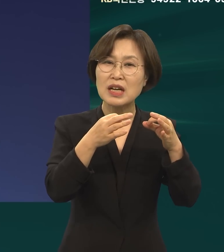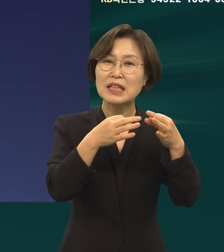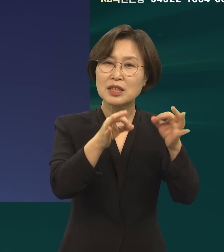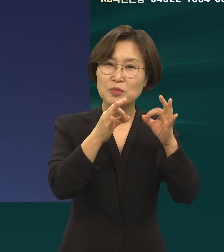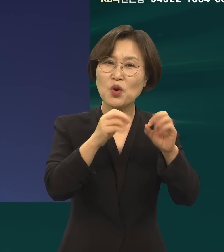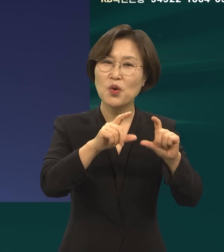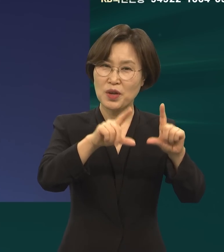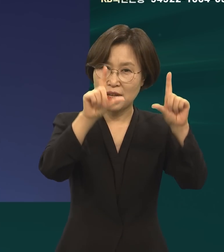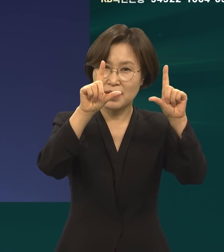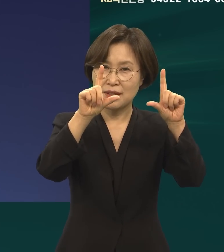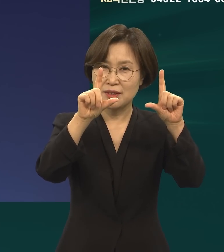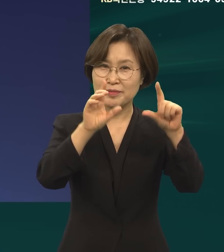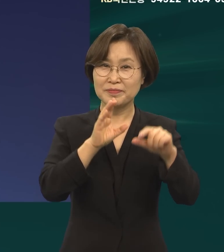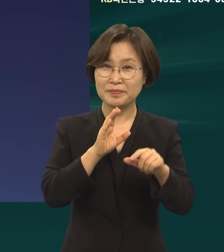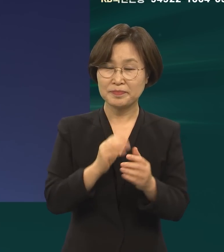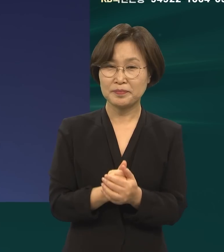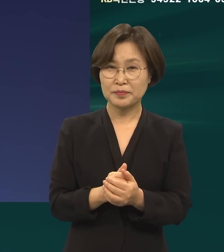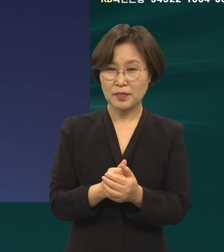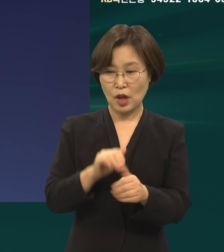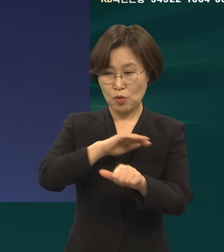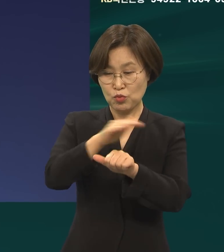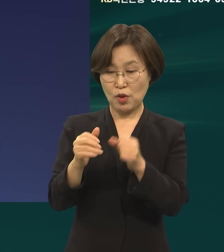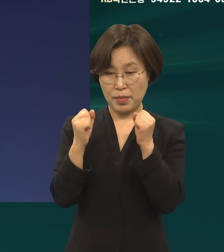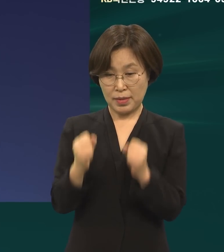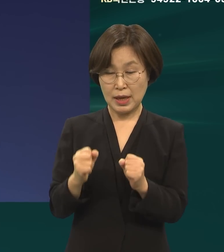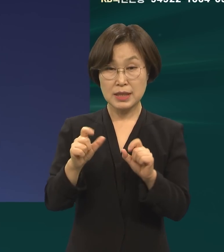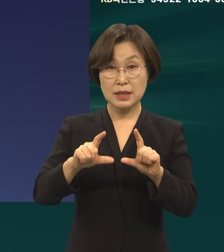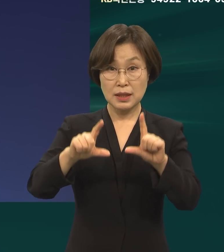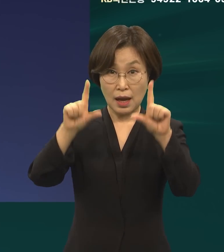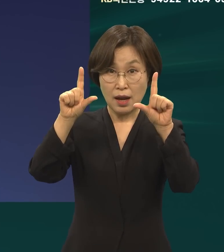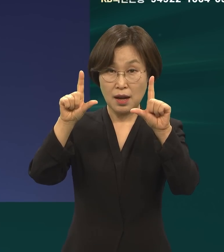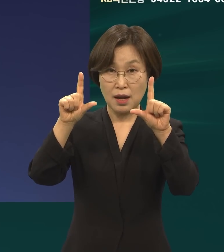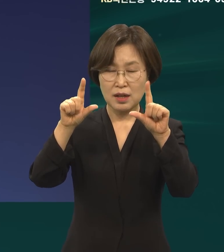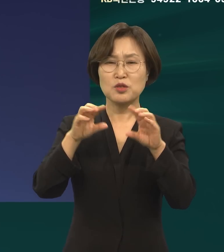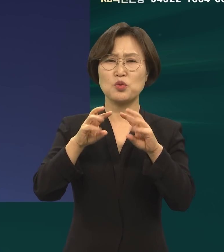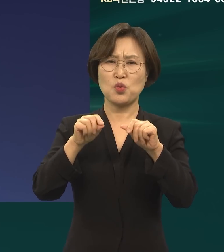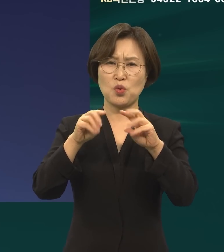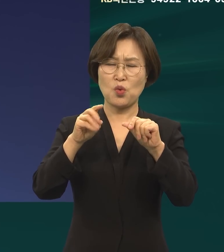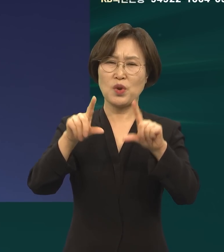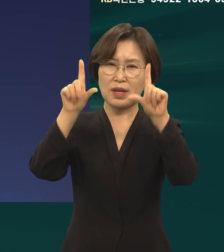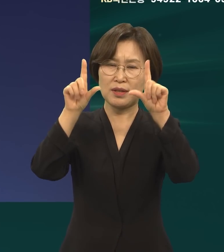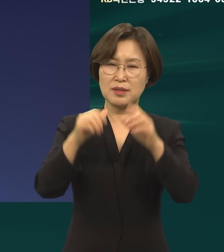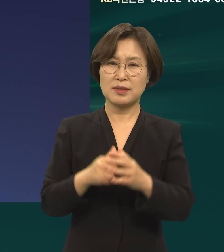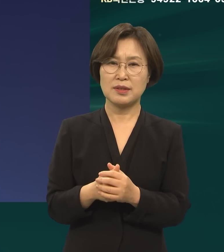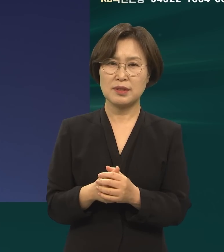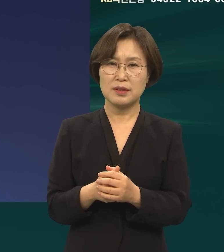금요일입니다. 무덤에 계셨던 날은 그날 돌아가시고 토요일입니다.